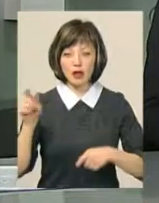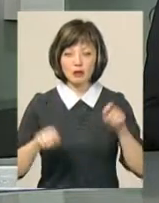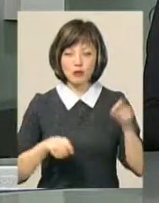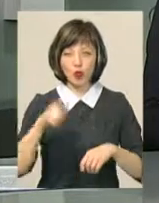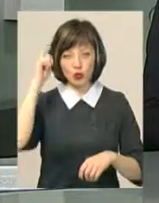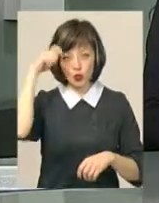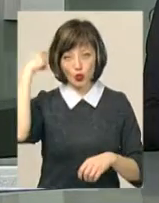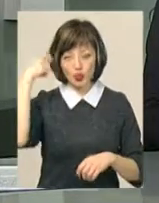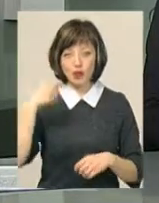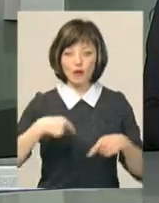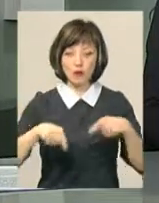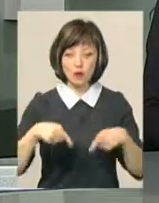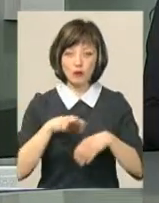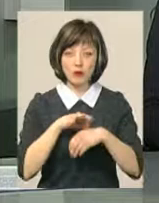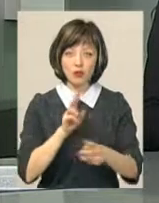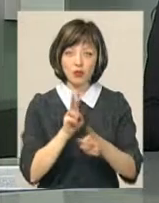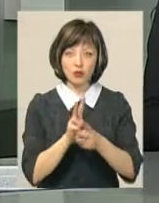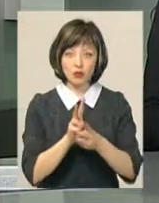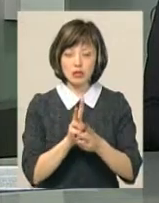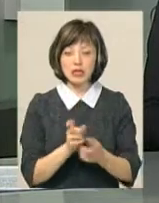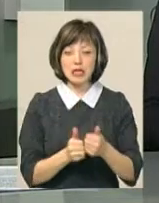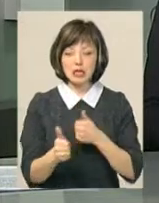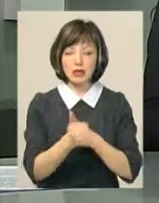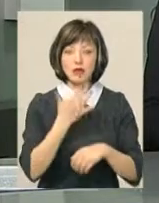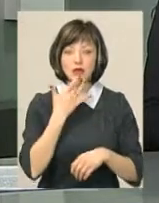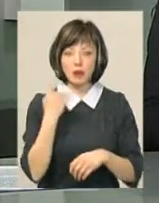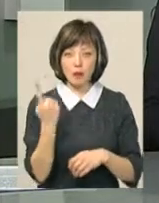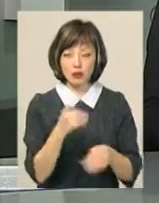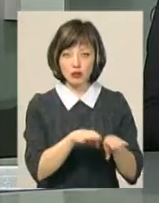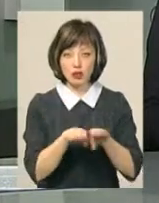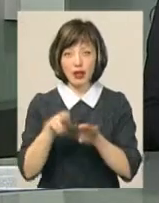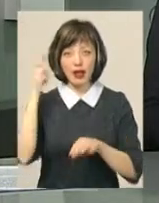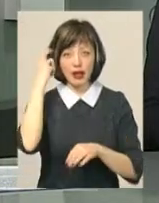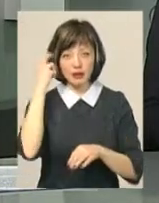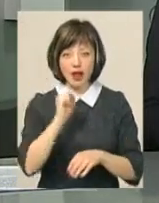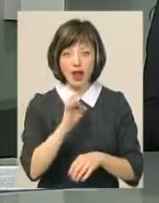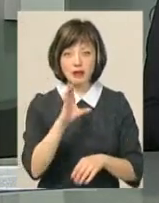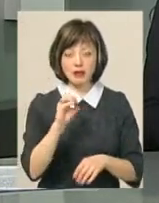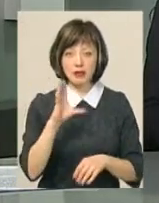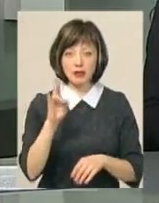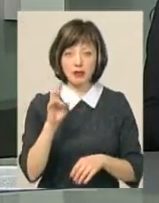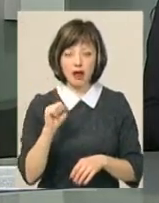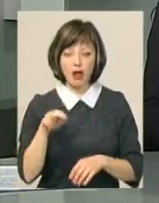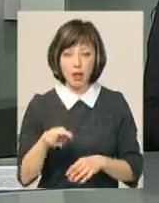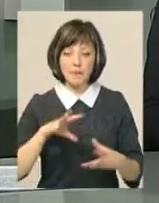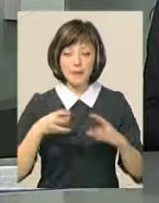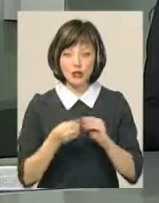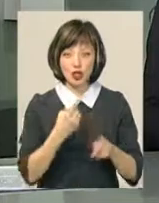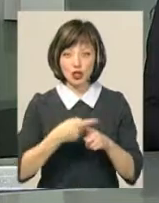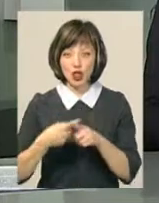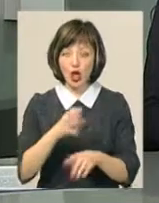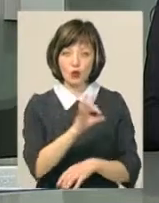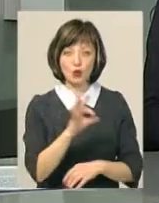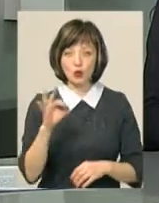у Туреччині, де футболісти провели зустріч із лідером національної першої ліги київським «Арсеналом». Підсумок товариського матчу – нічия